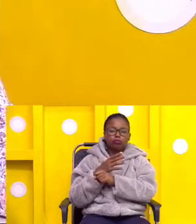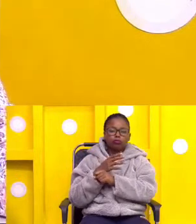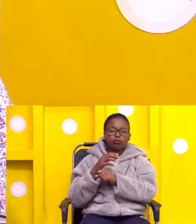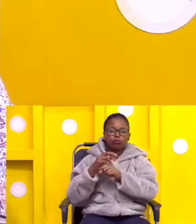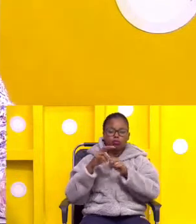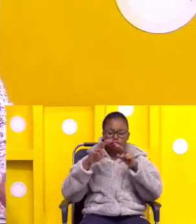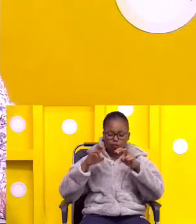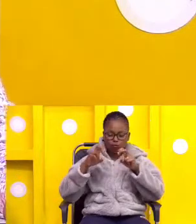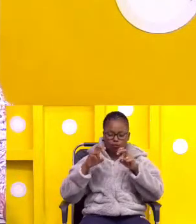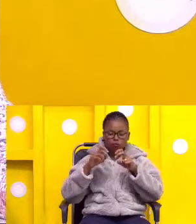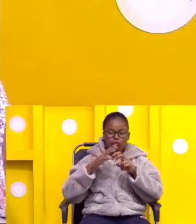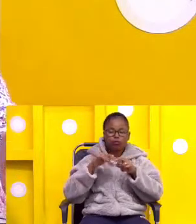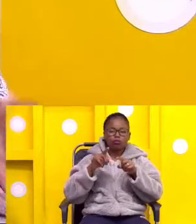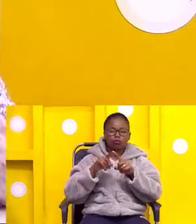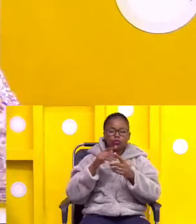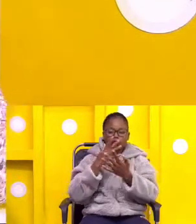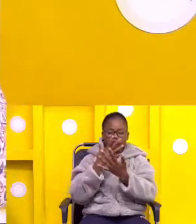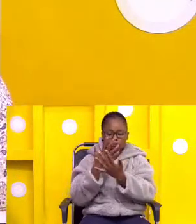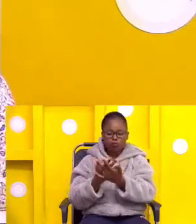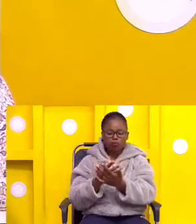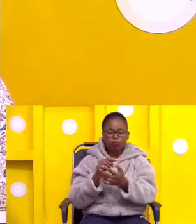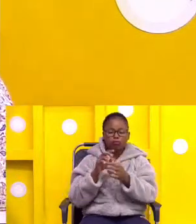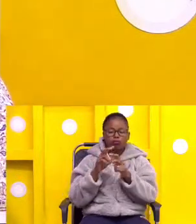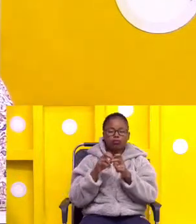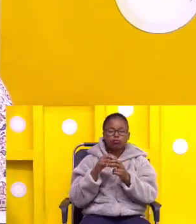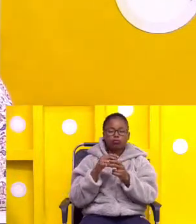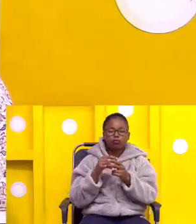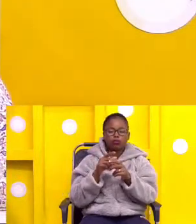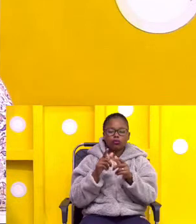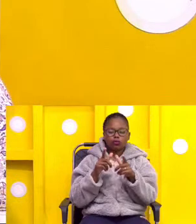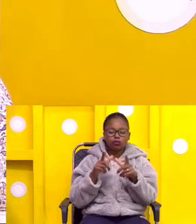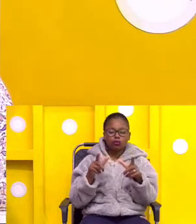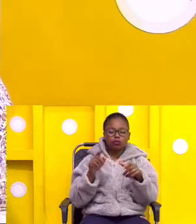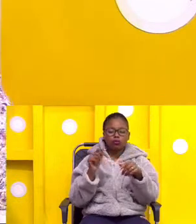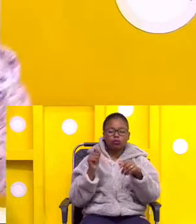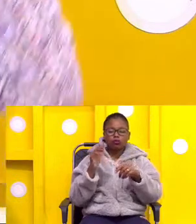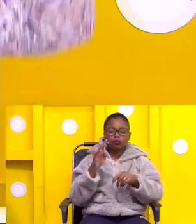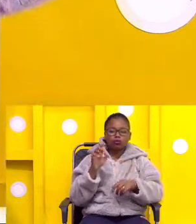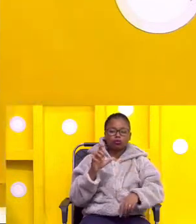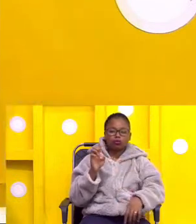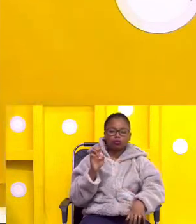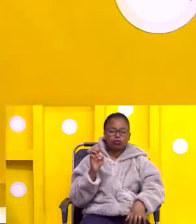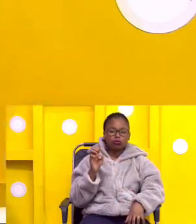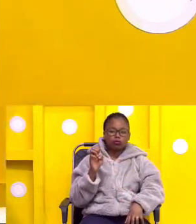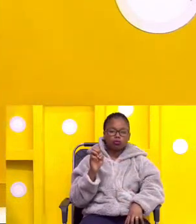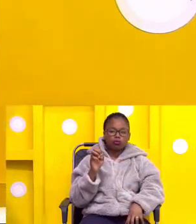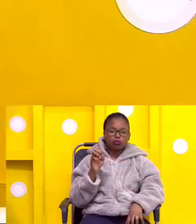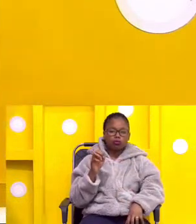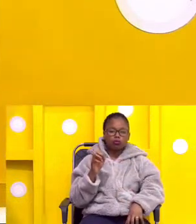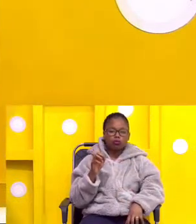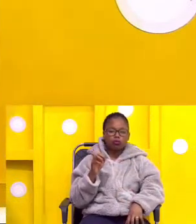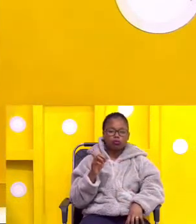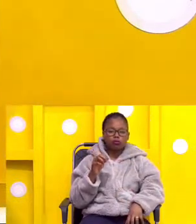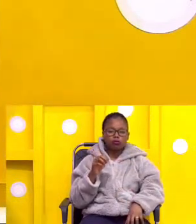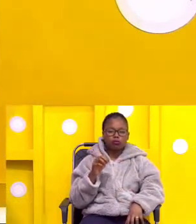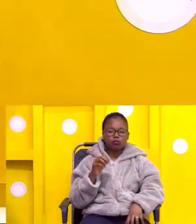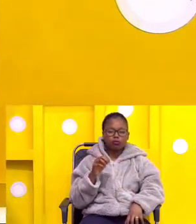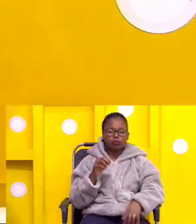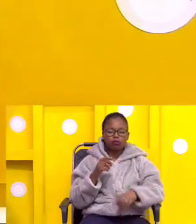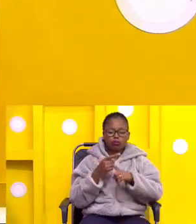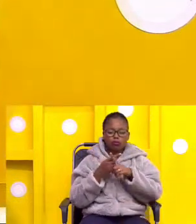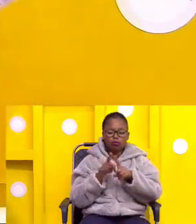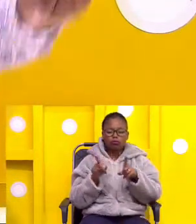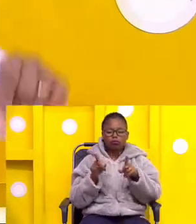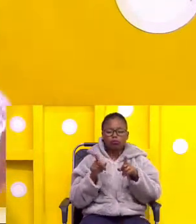na kuwetha taito di, na kumigire na methaini. nikirathimo kia muthuri waiketio thina ini